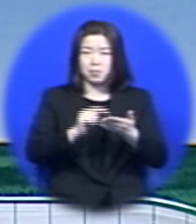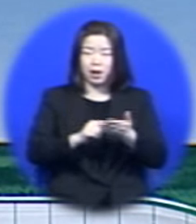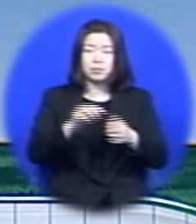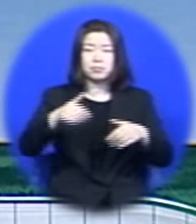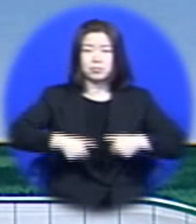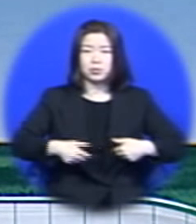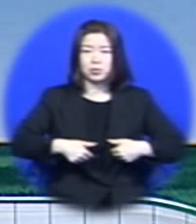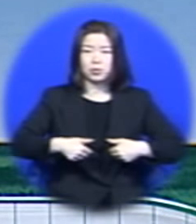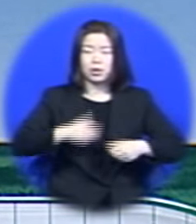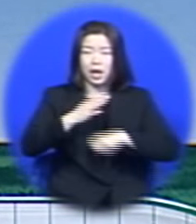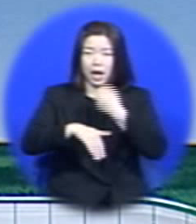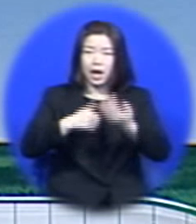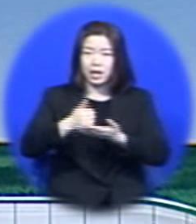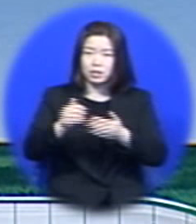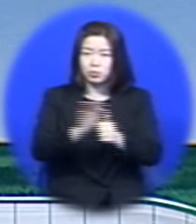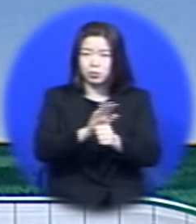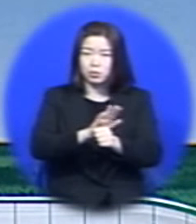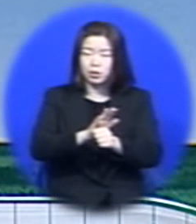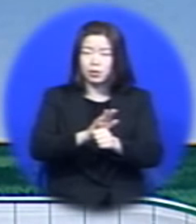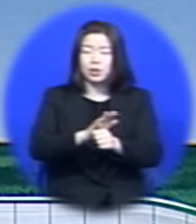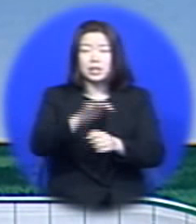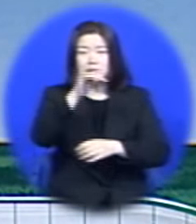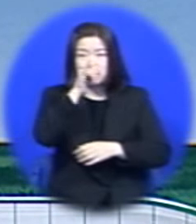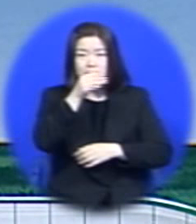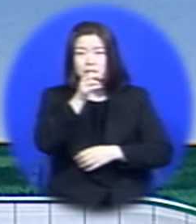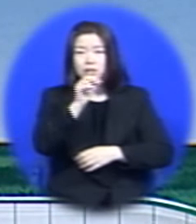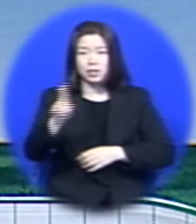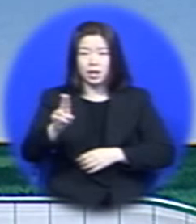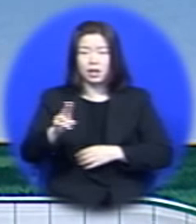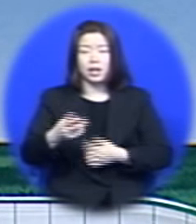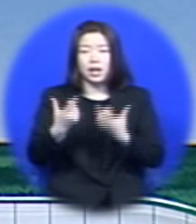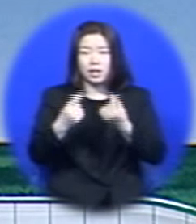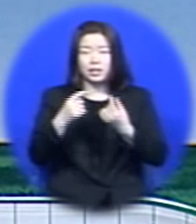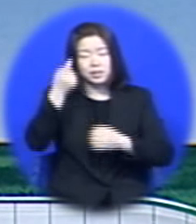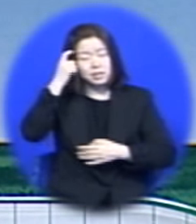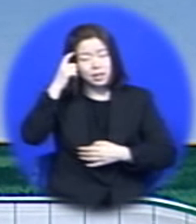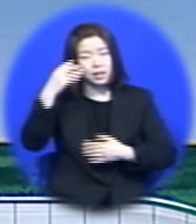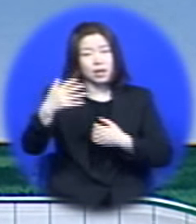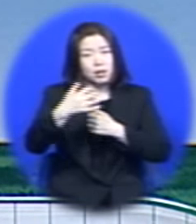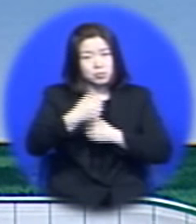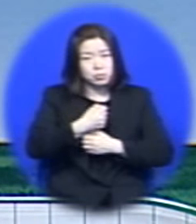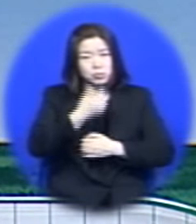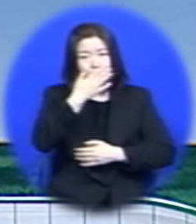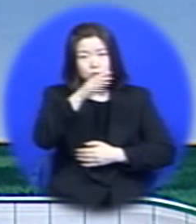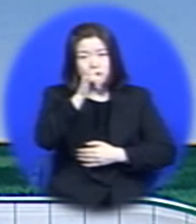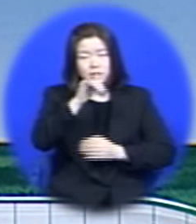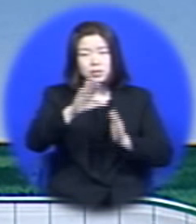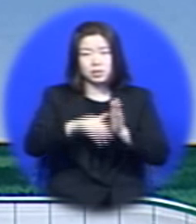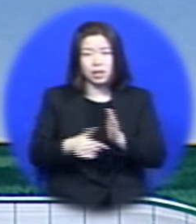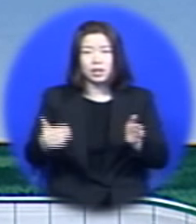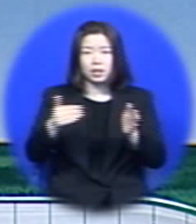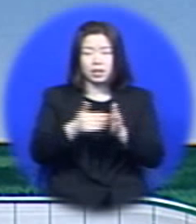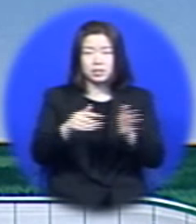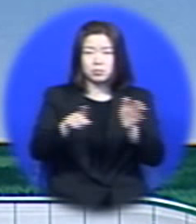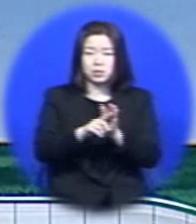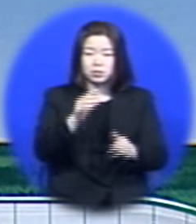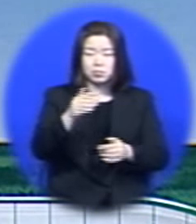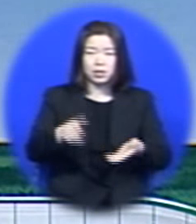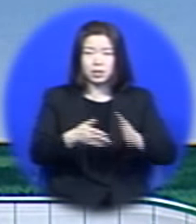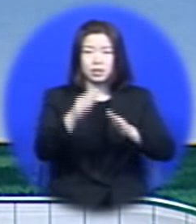하나님의 위로하심이 있어야 같은 생각을 품을 때까지 우리가 그 믿음의 길을 갈 수가 있어요.